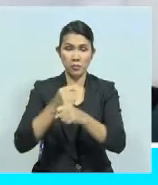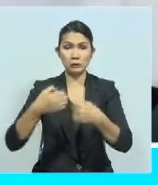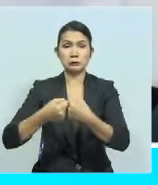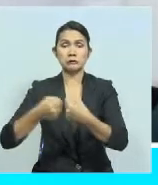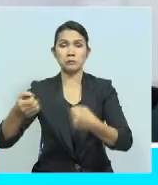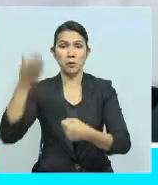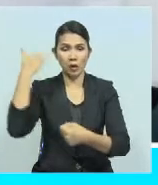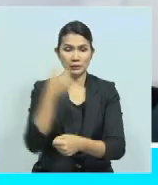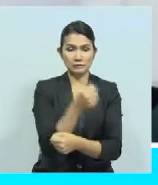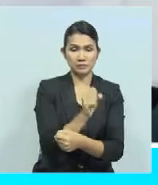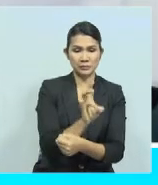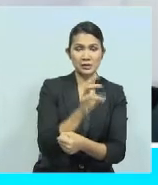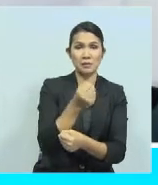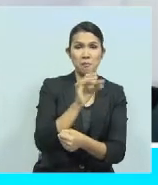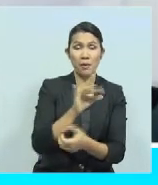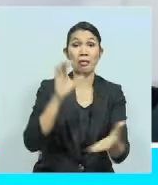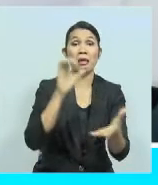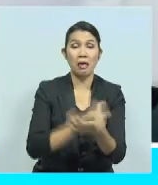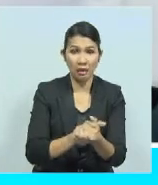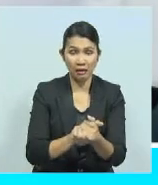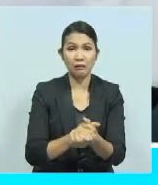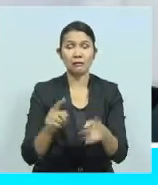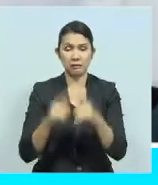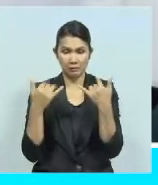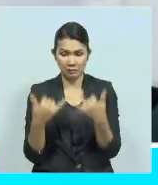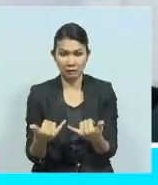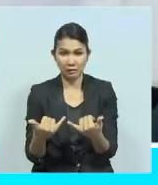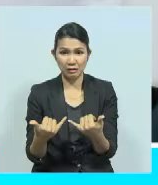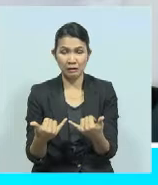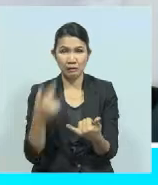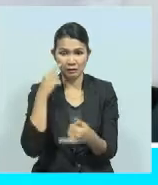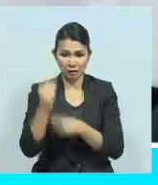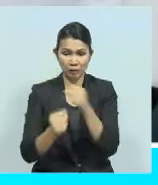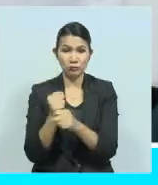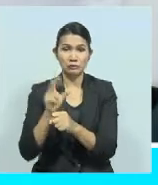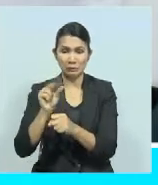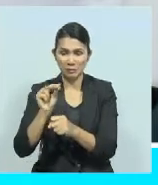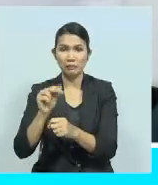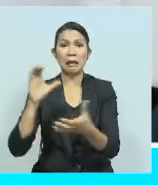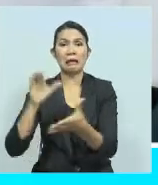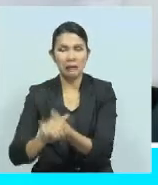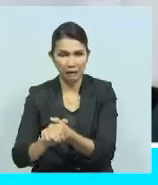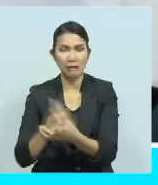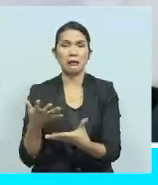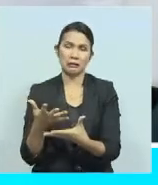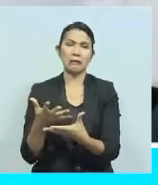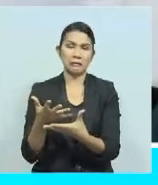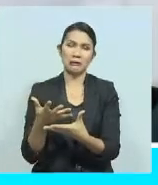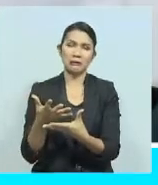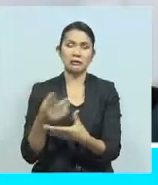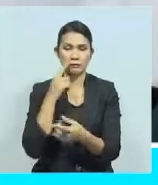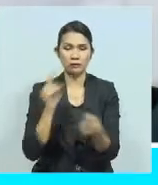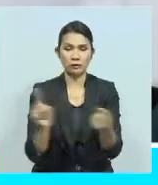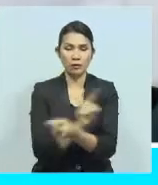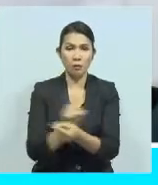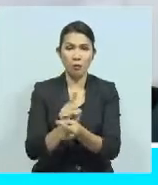อน17-18ก็แต่งงานกันหมดแล้วเดี๋ยวนี้ก็อายุเฉลี่ยแต่งงานอยู่30ปีนะคะเพราะฉะนั้นเรื่องของสังคมวั